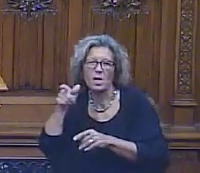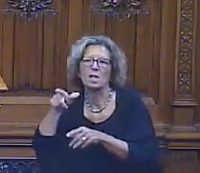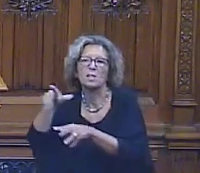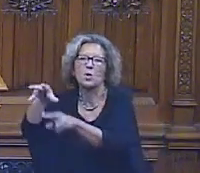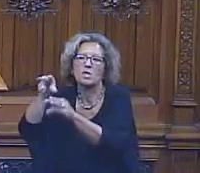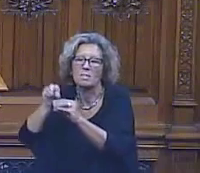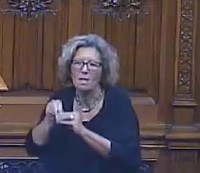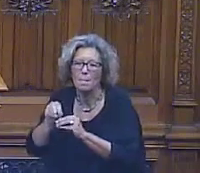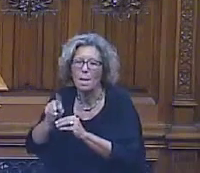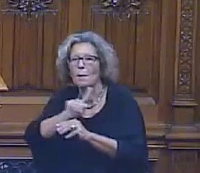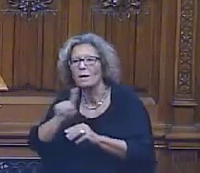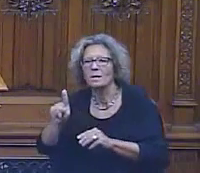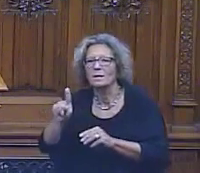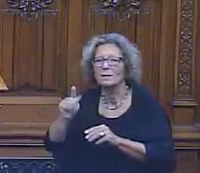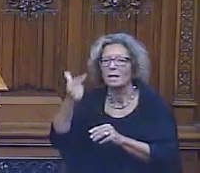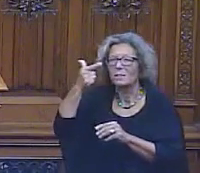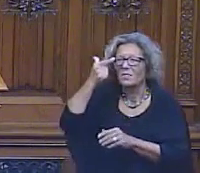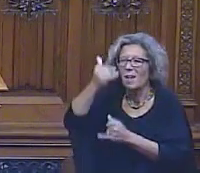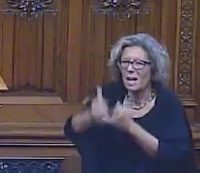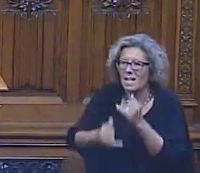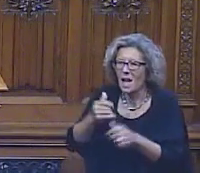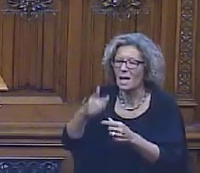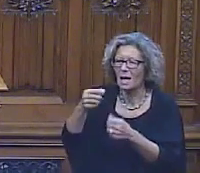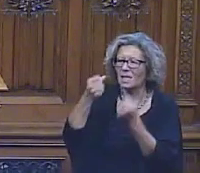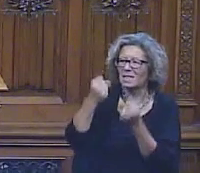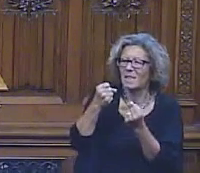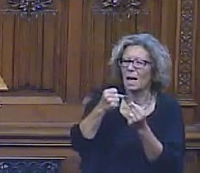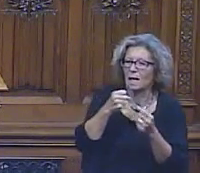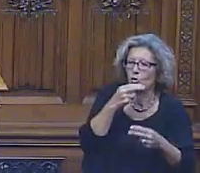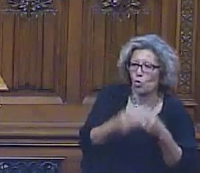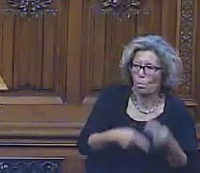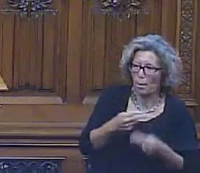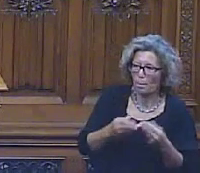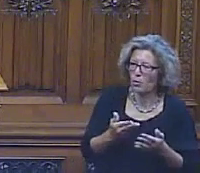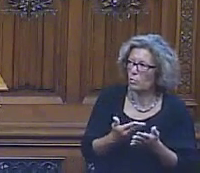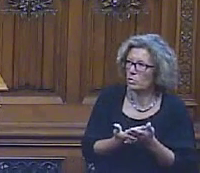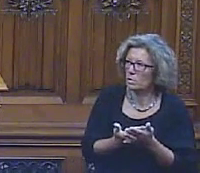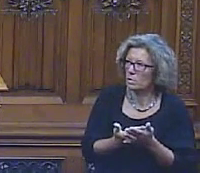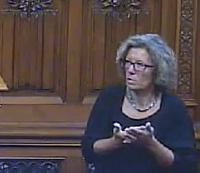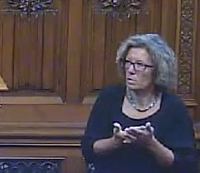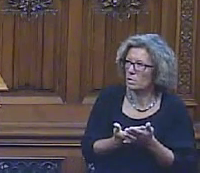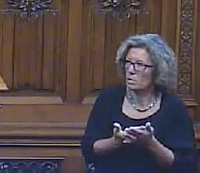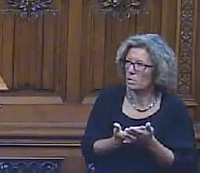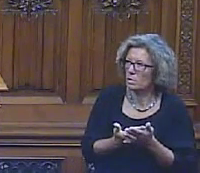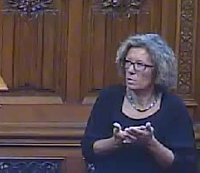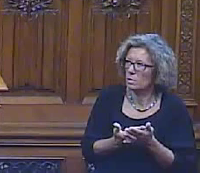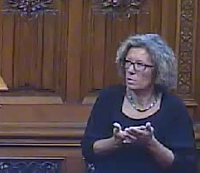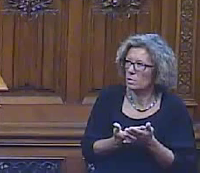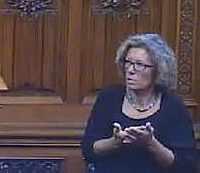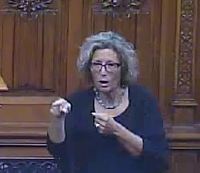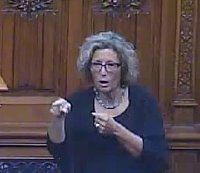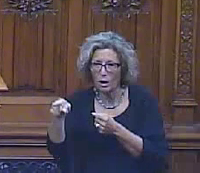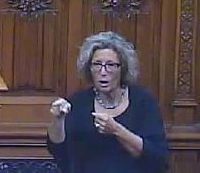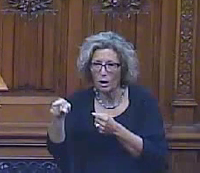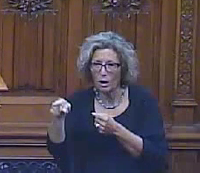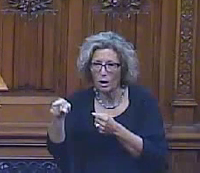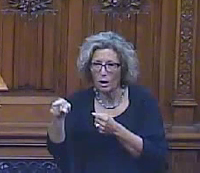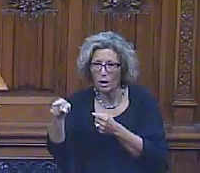nehmen, aber erst nach einer zweijährigen Sicherheitsüberprüfung. Also 2 Jahre wird man von allen